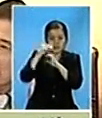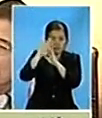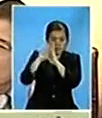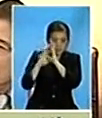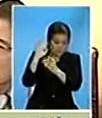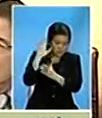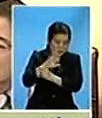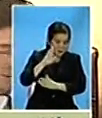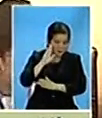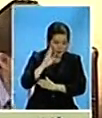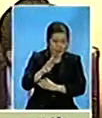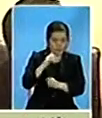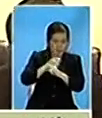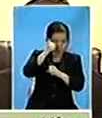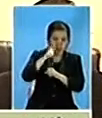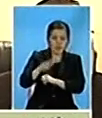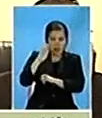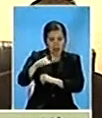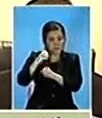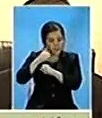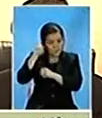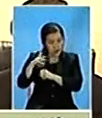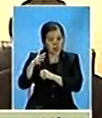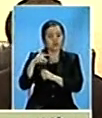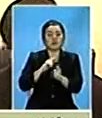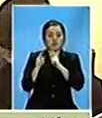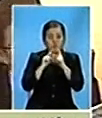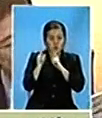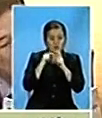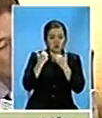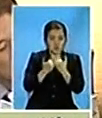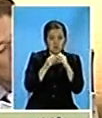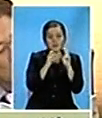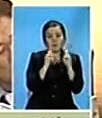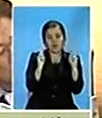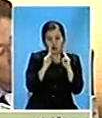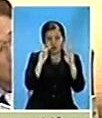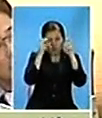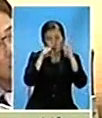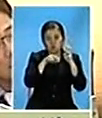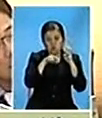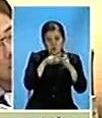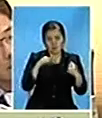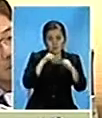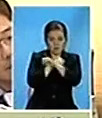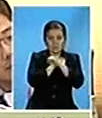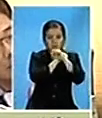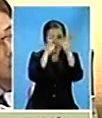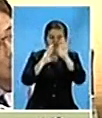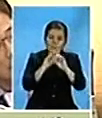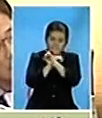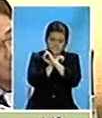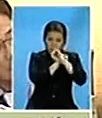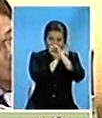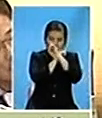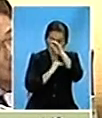ตให้ทำอันไหนหรือไม่ทำอันไหนแค่นี้เองนะที่เราได้คุยกันในกรรมธิการนะครับว่าประโยคนี้เพื่อเป็นการป้องกันไม่ให้มันลาม